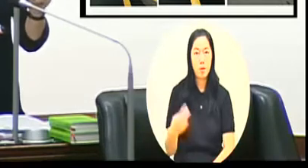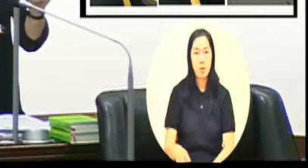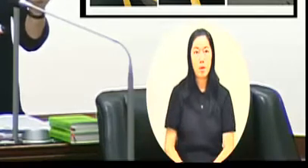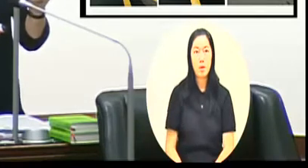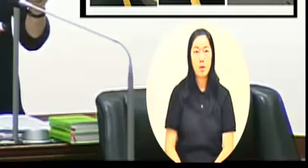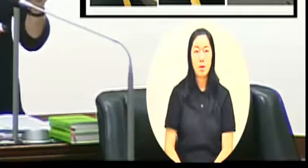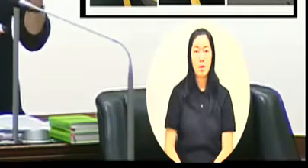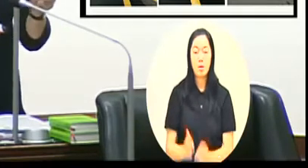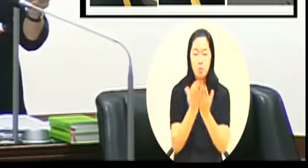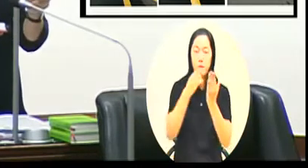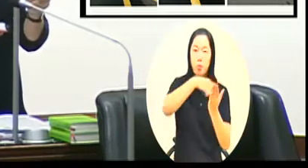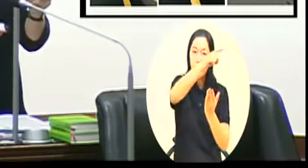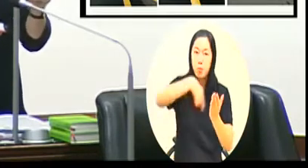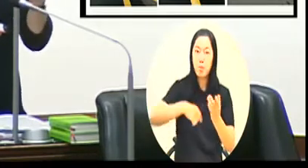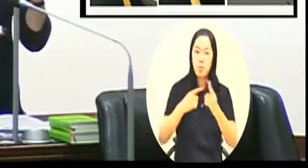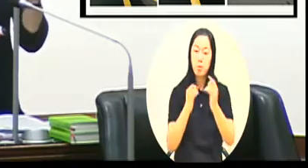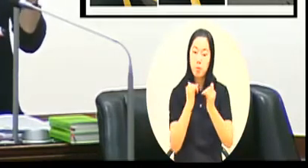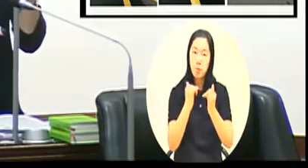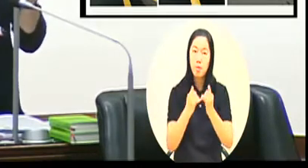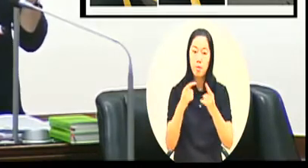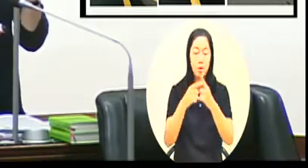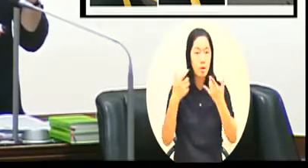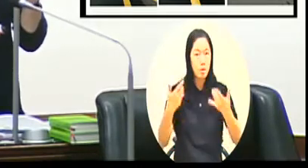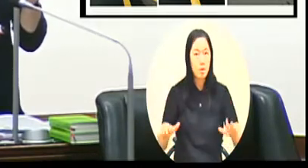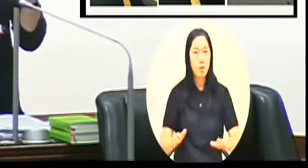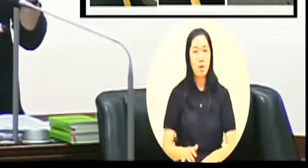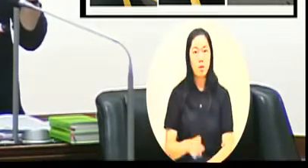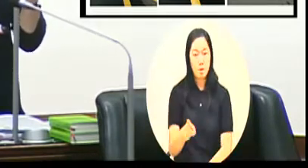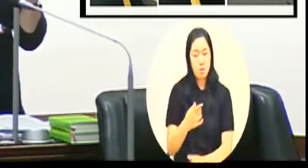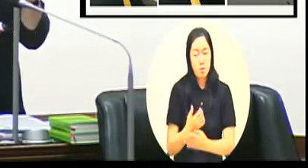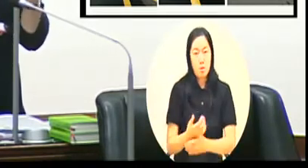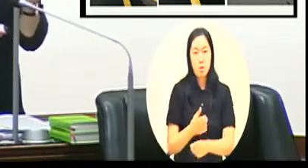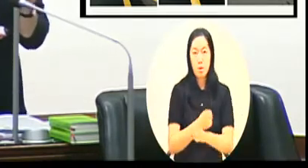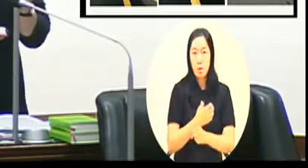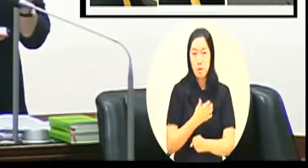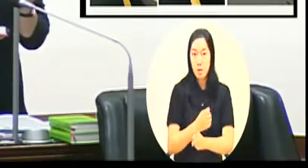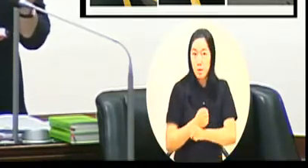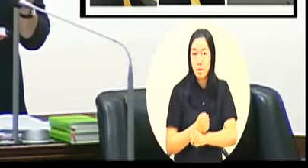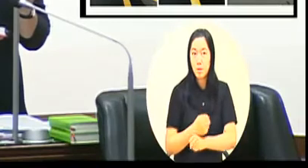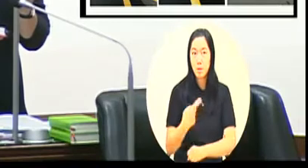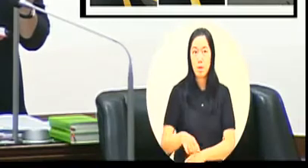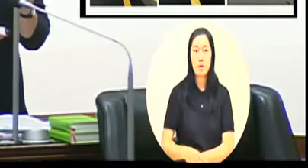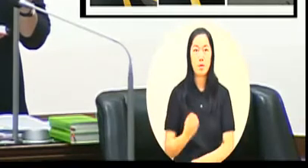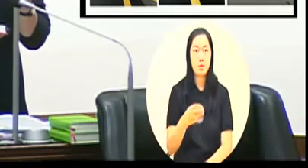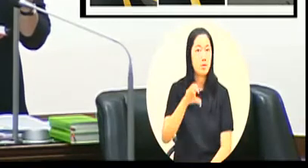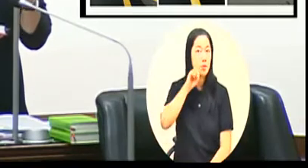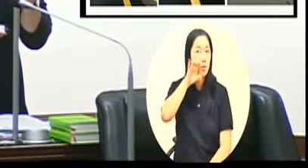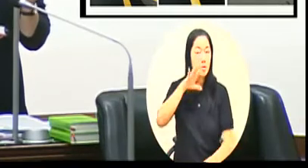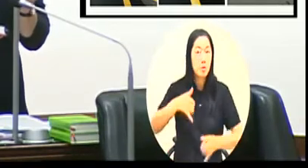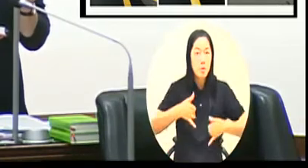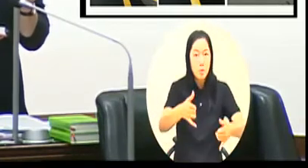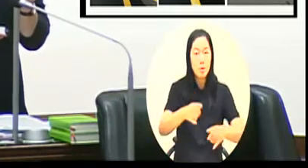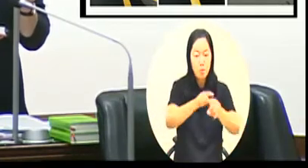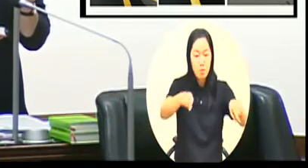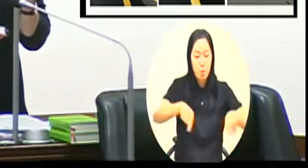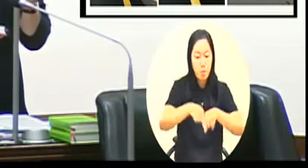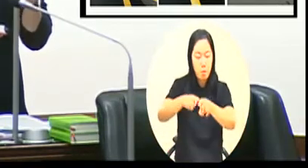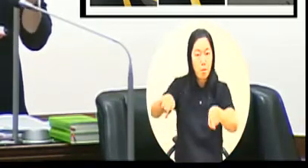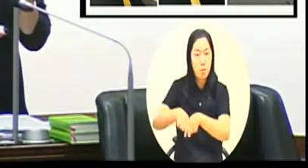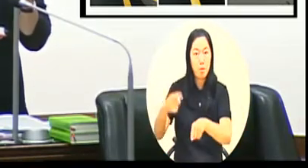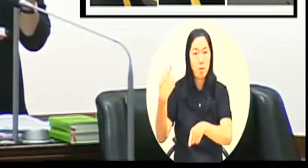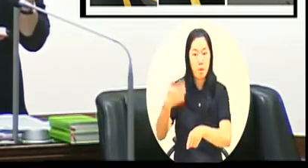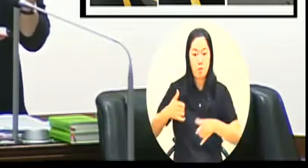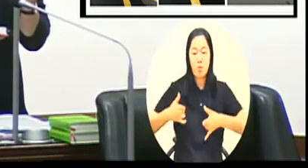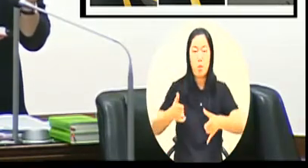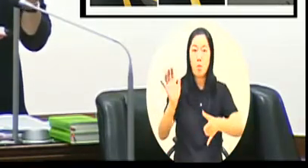的小朋友家长接送的时候，人孔盖是最多的地方。新农街的人孔盖及道路不平也要